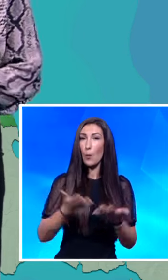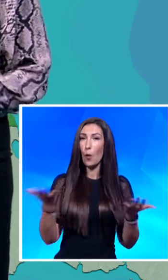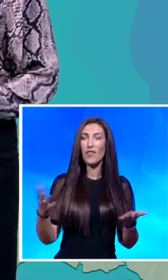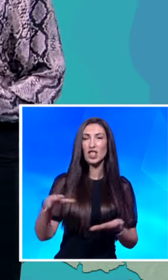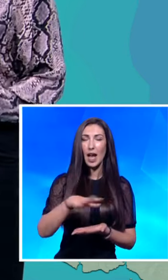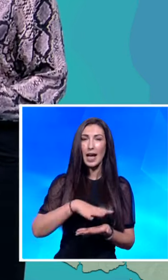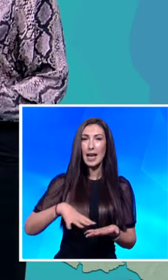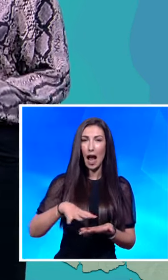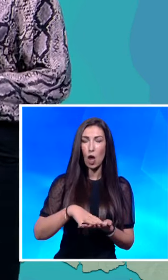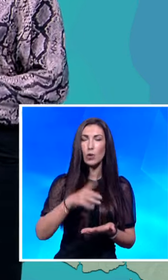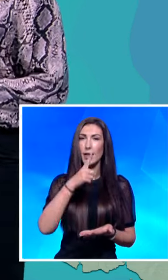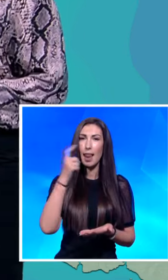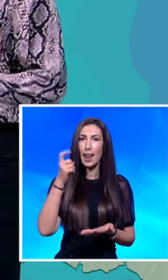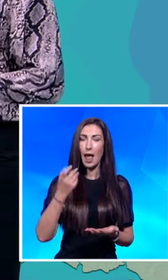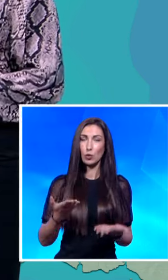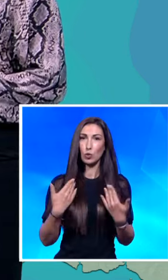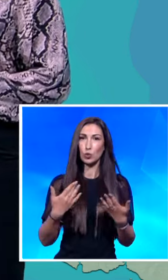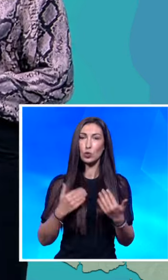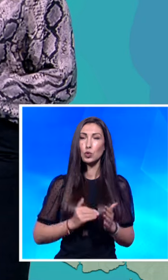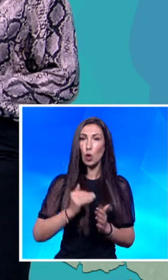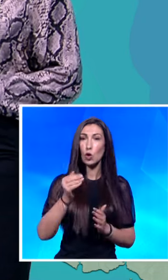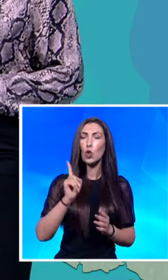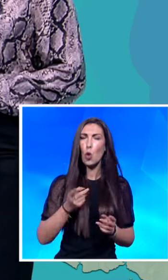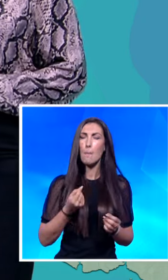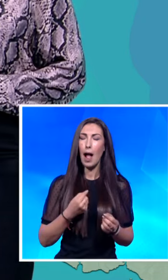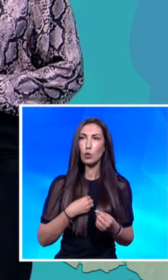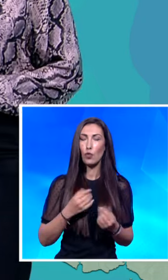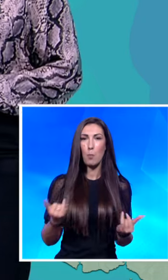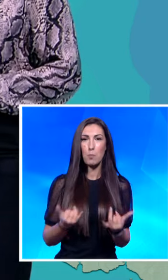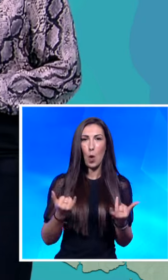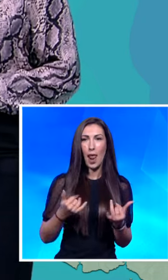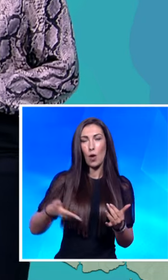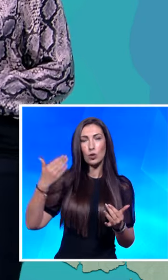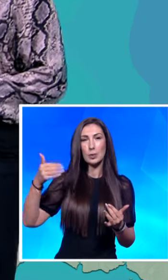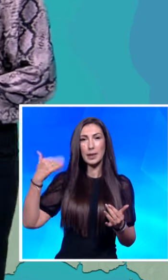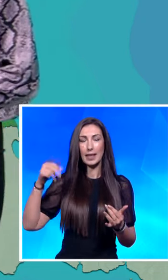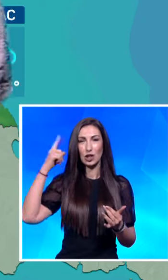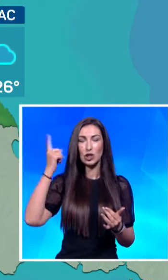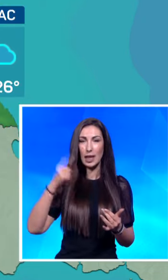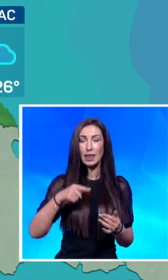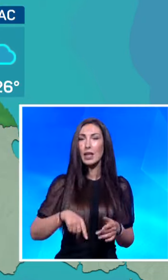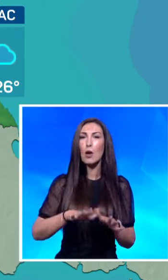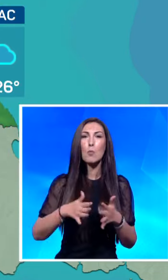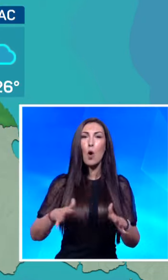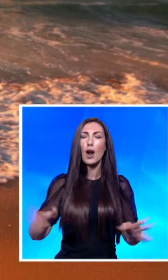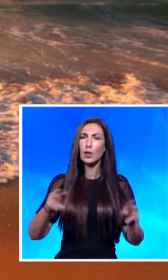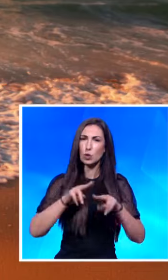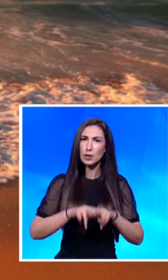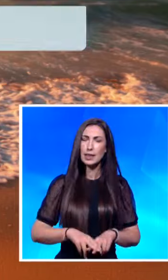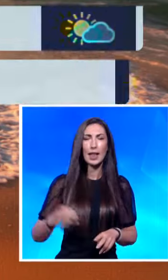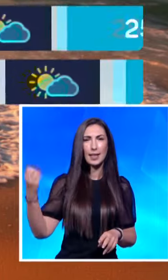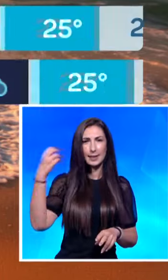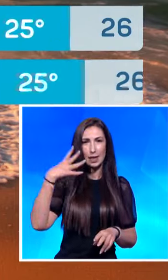райони. Летни стойности, но вече доста по-поносими в сравнение с предишните дни. По морето ще остане